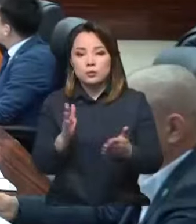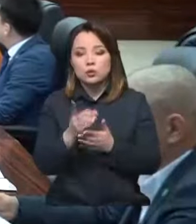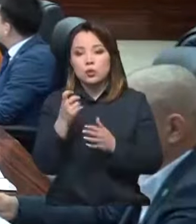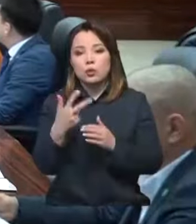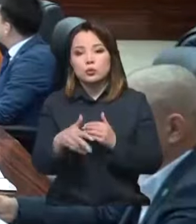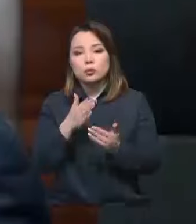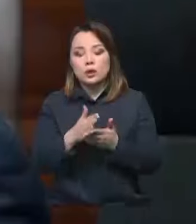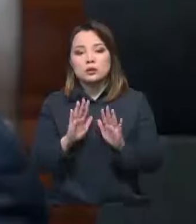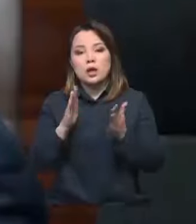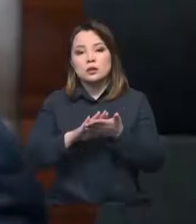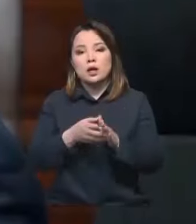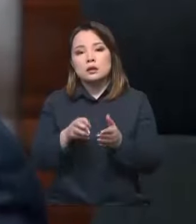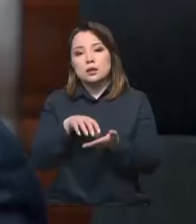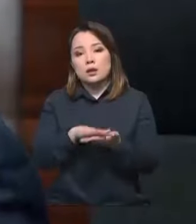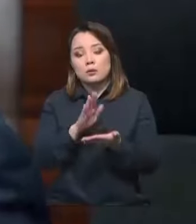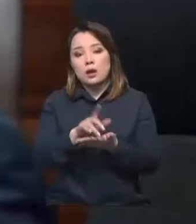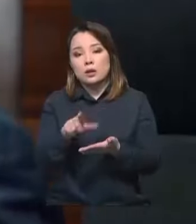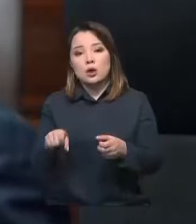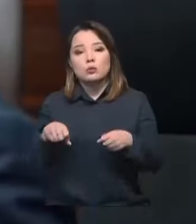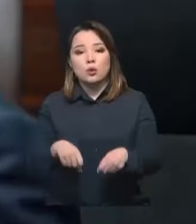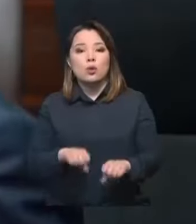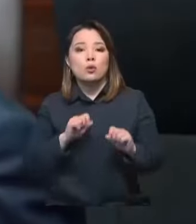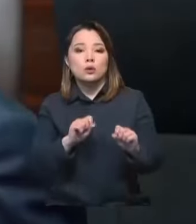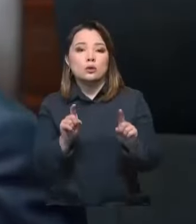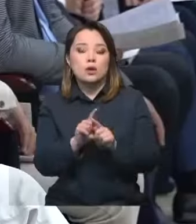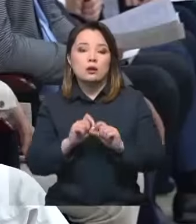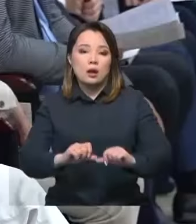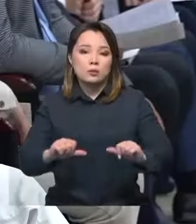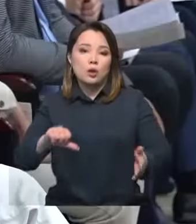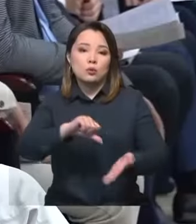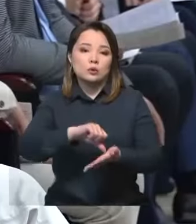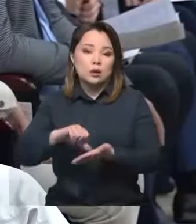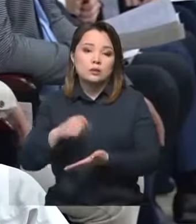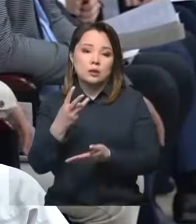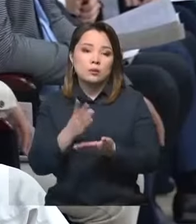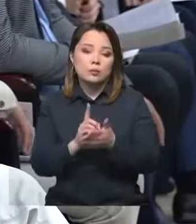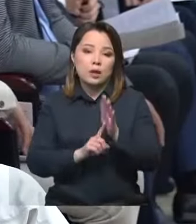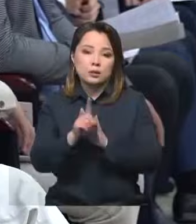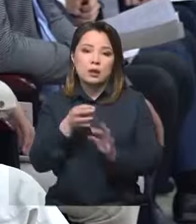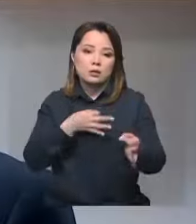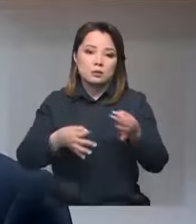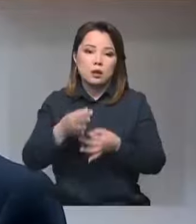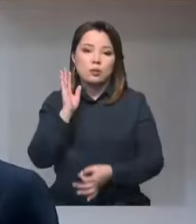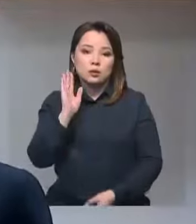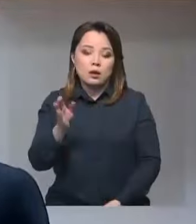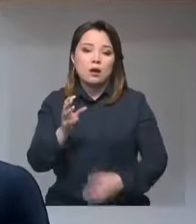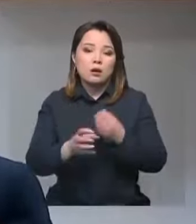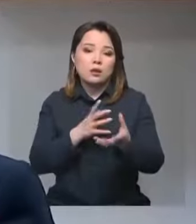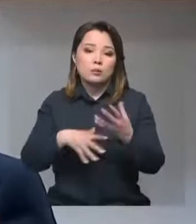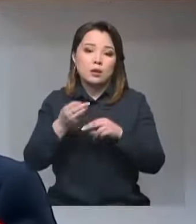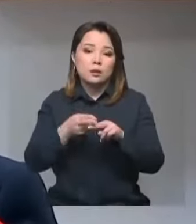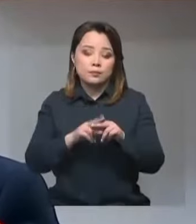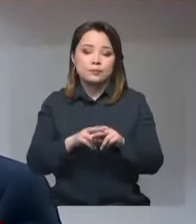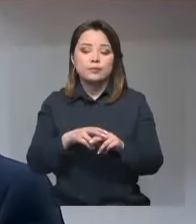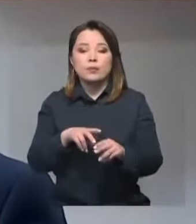130-ға жуық жағдай тіркелген. Осы орайда адам құқықтарын қорғау жөніндегі комиссия мүшелері бірқатар бастама көтеріп отыр. Бүкіл әлемде